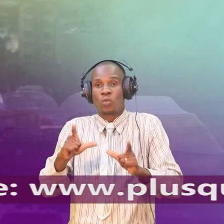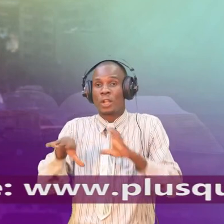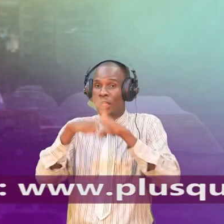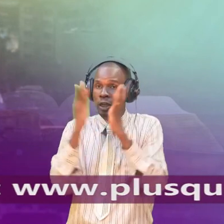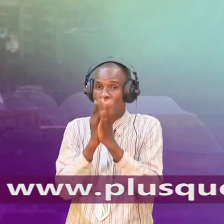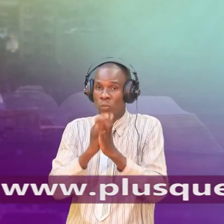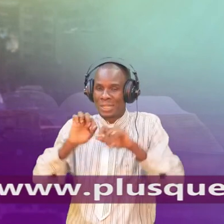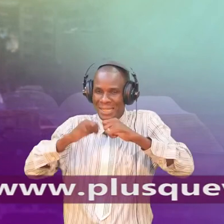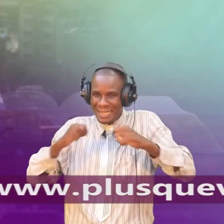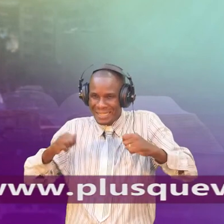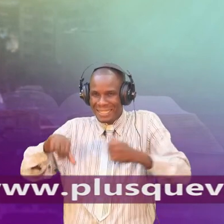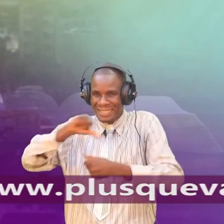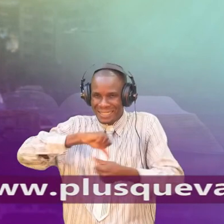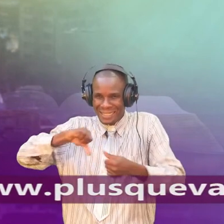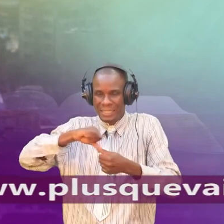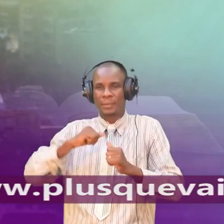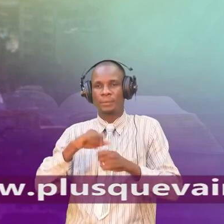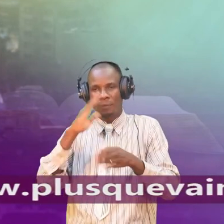kwa Yesu kama